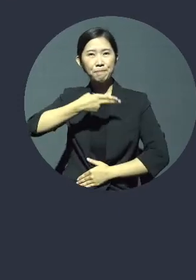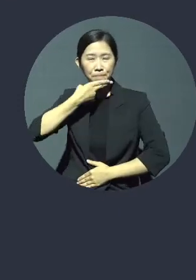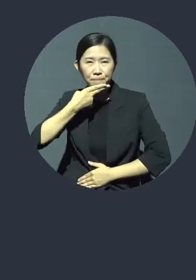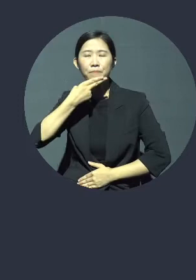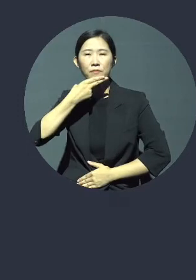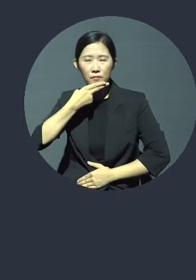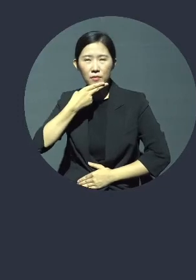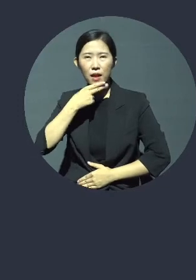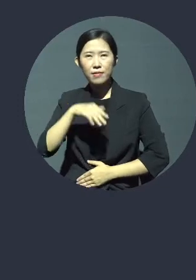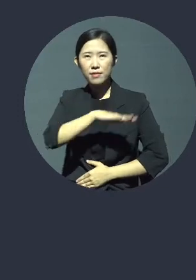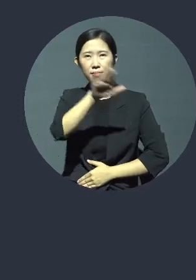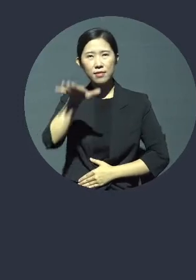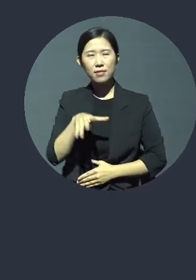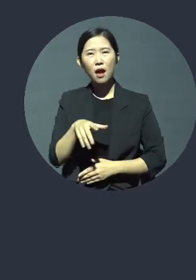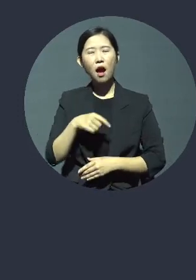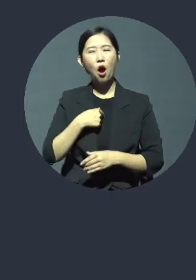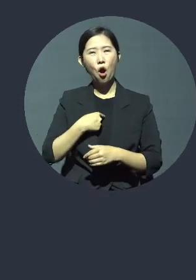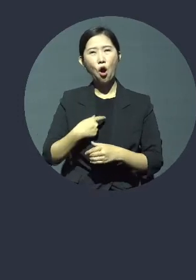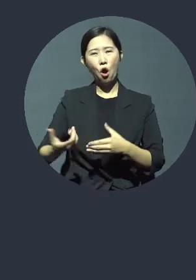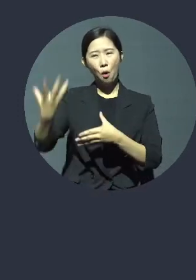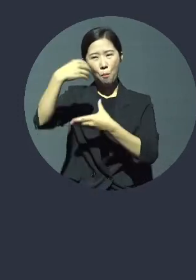중요하다고 생각합니다.